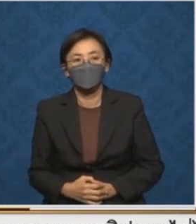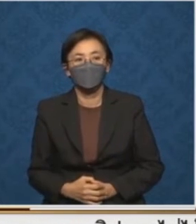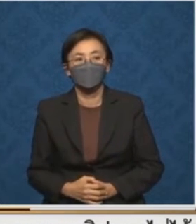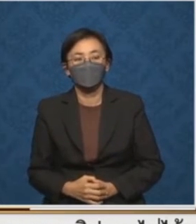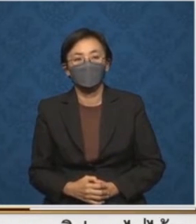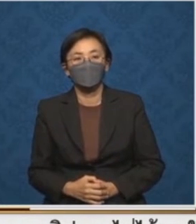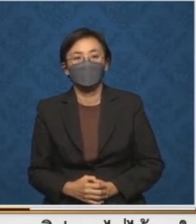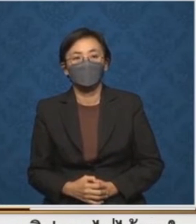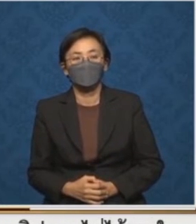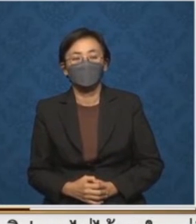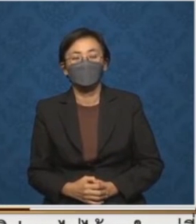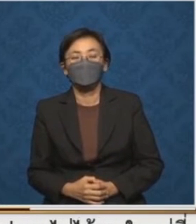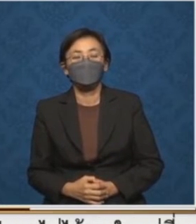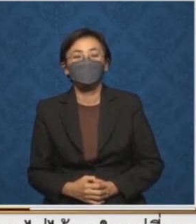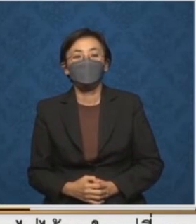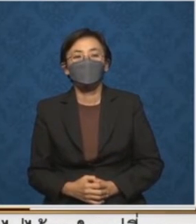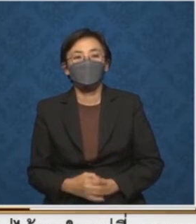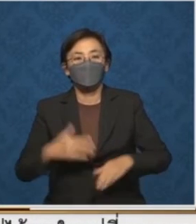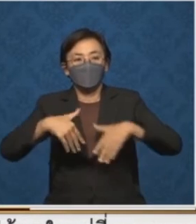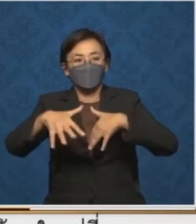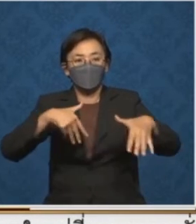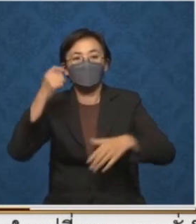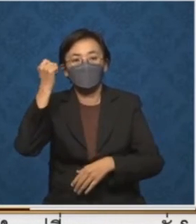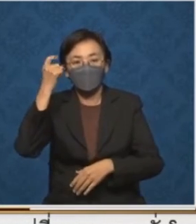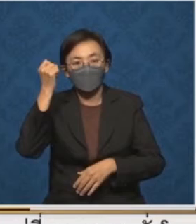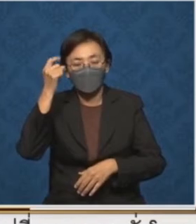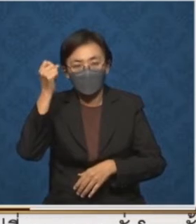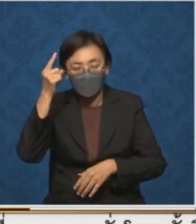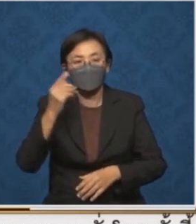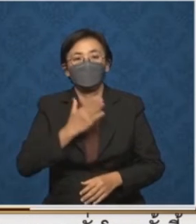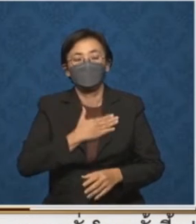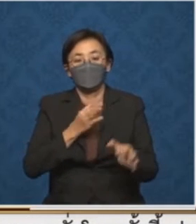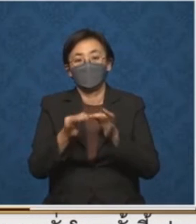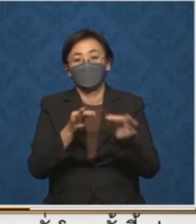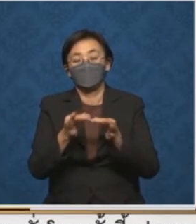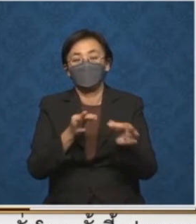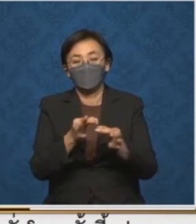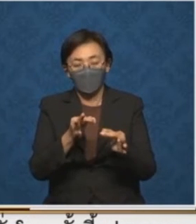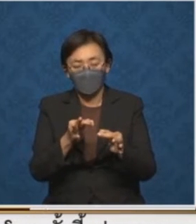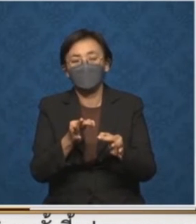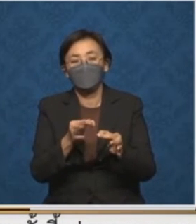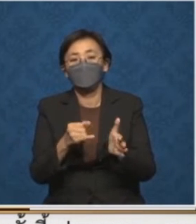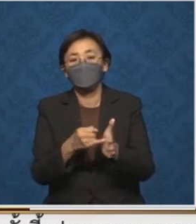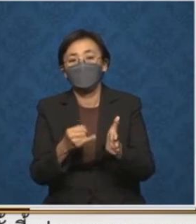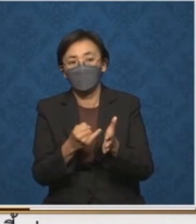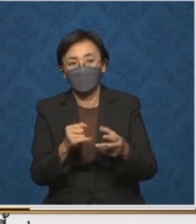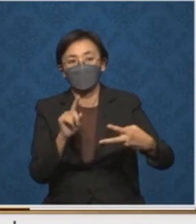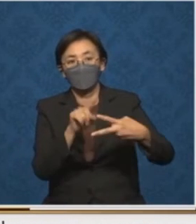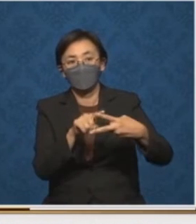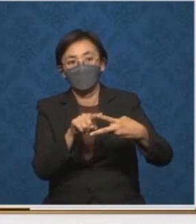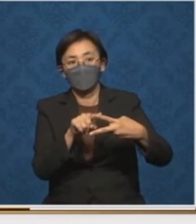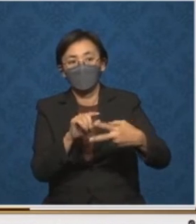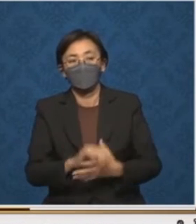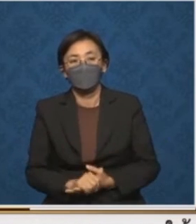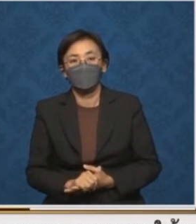นบริษัทเอกชนอยู่ในตลาดหลัทรพยซื้อขายห้นได้ทำกำไรฮะและเป็นบริษัทที่เพิ่งผลิตให